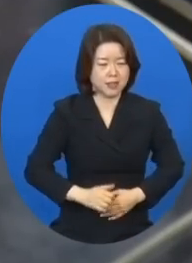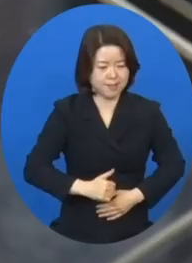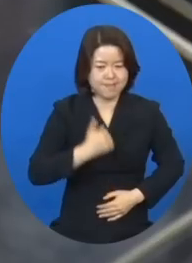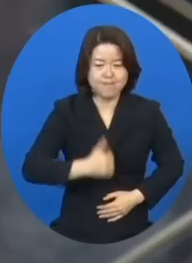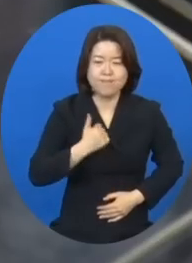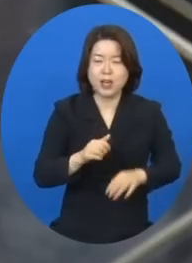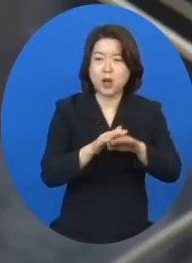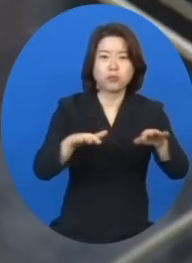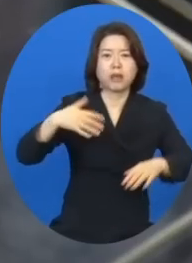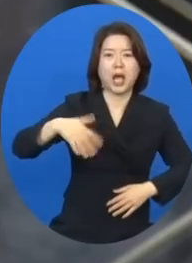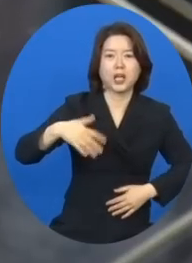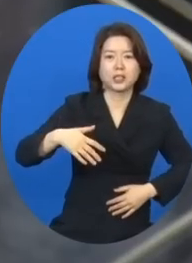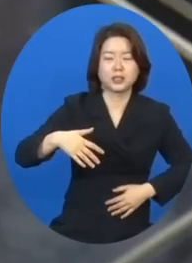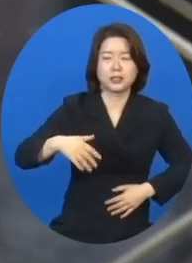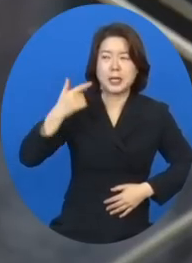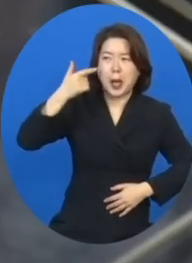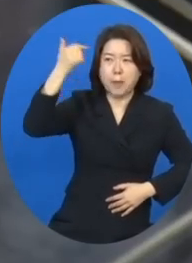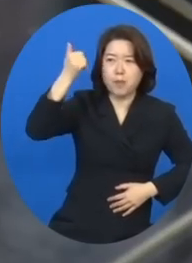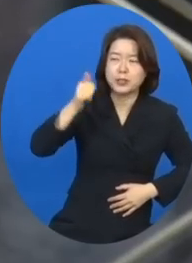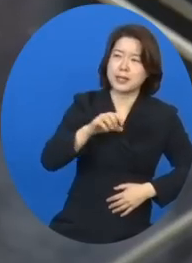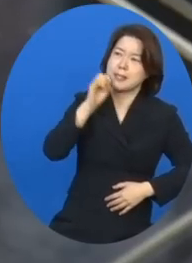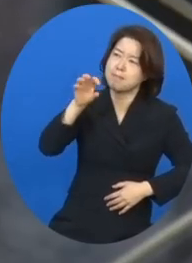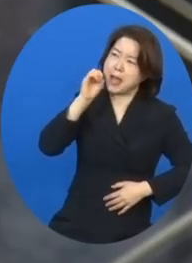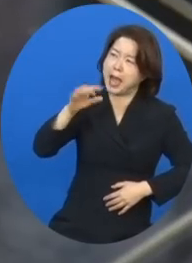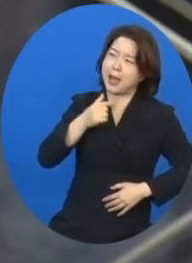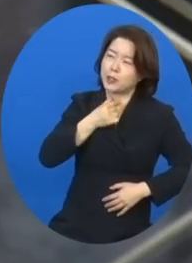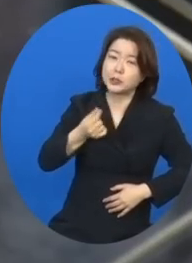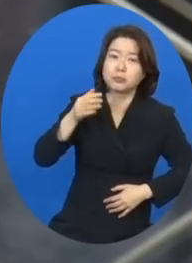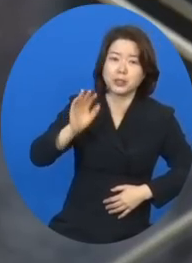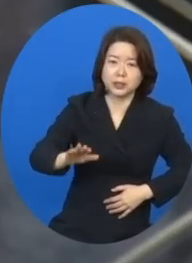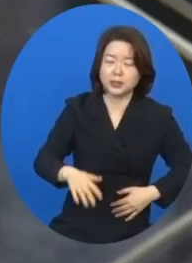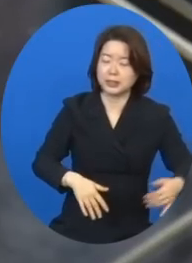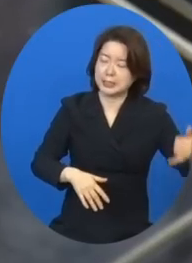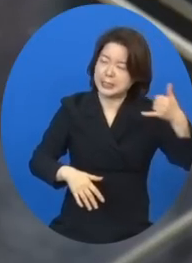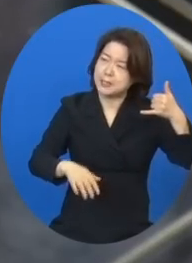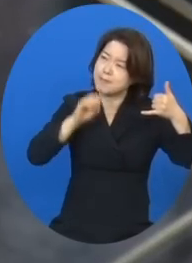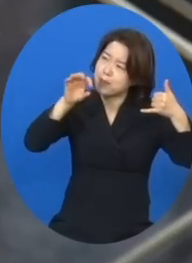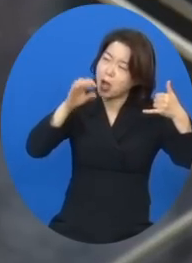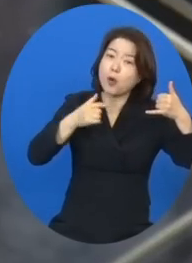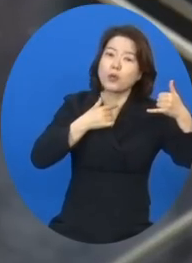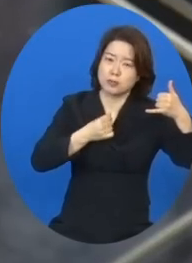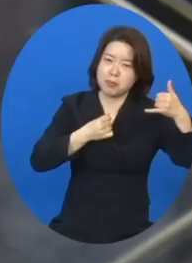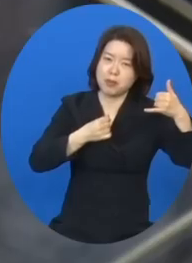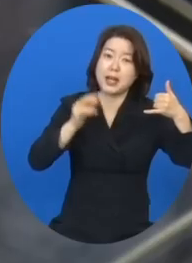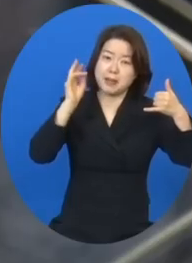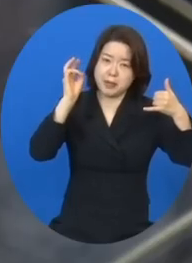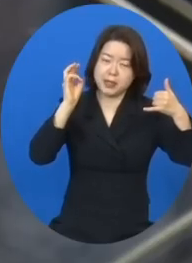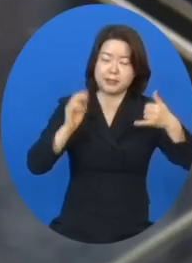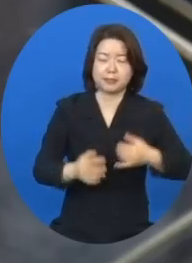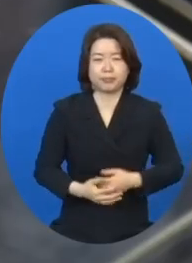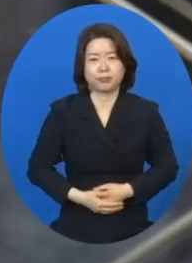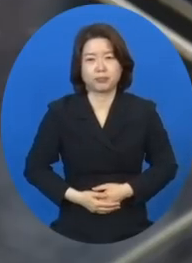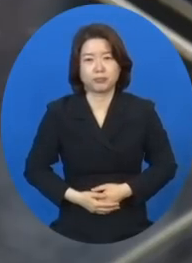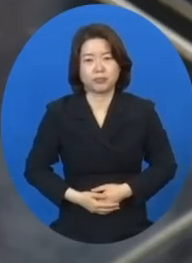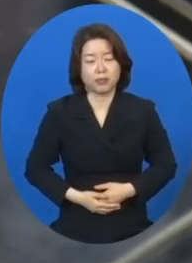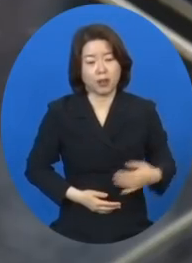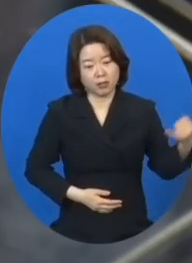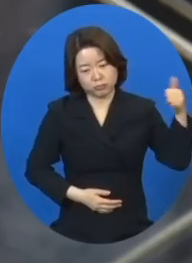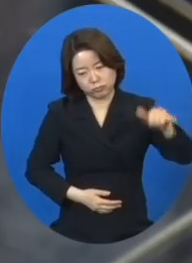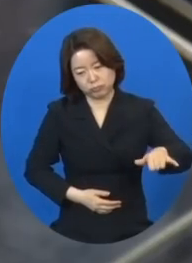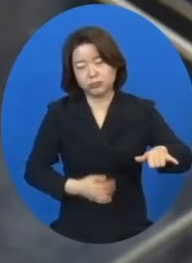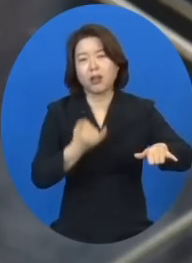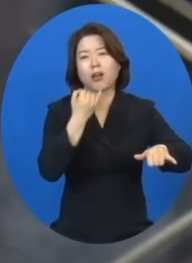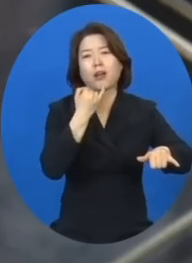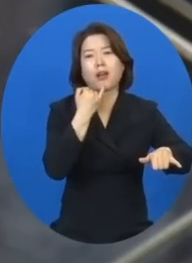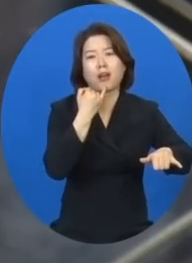마음을 토로하려고 하시다가, 하소연하려고 하시다가 그렇게 하신 것 같아요. 전화기를 그냥 내려놨어도 괜찮았을